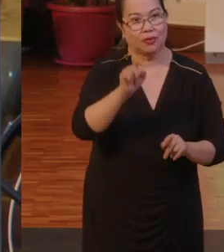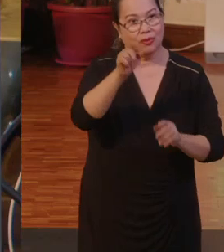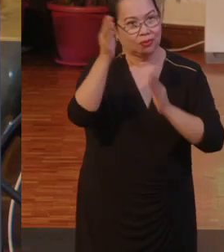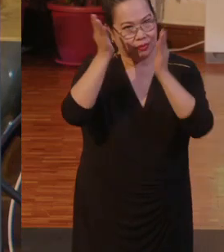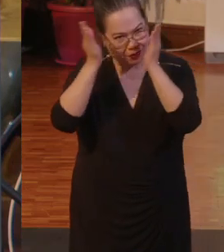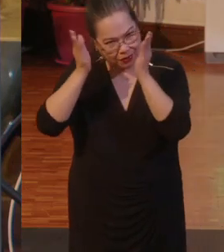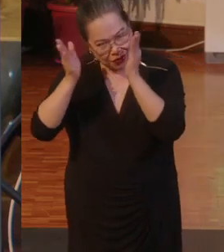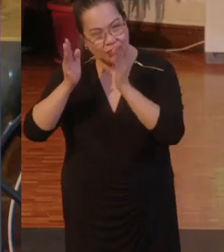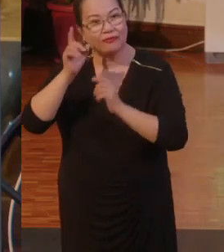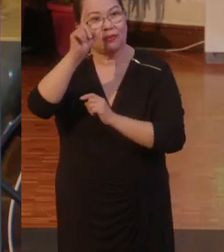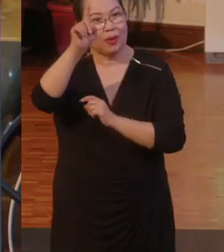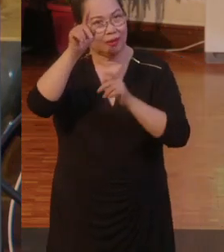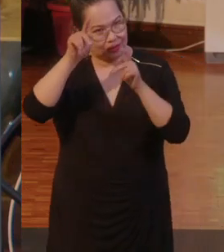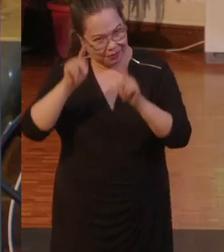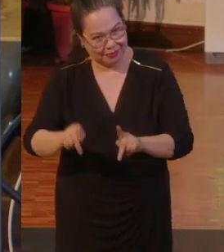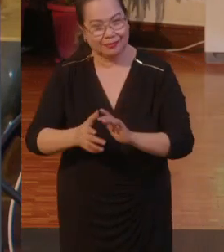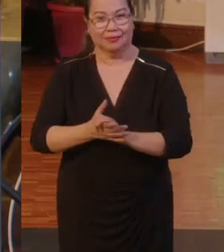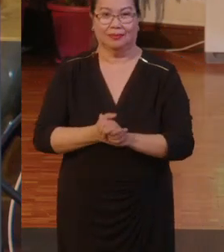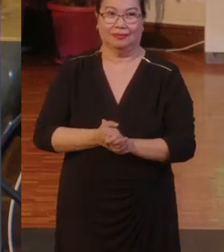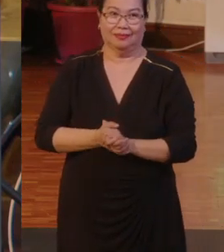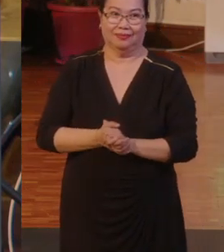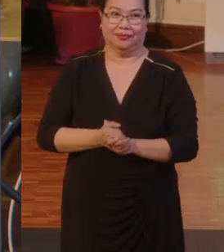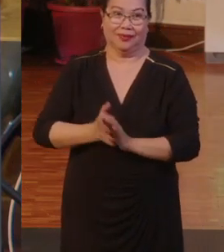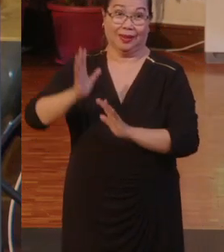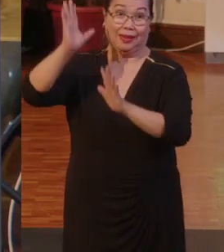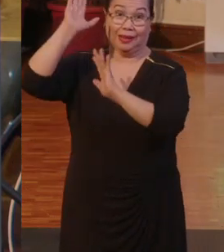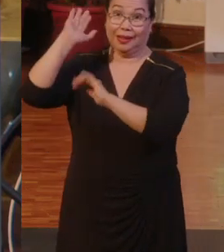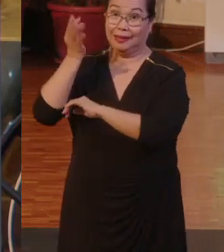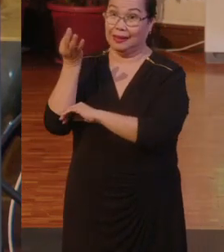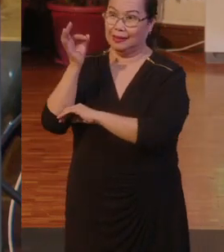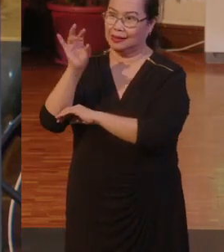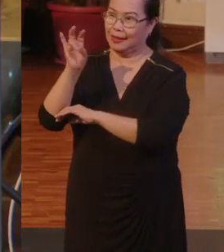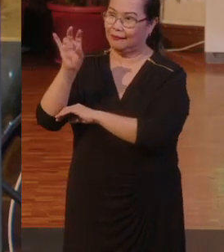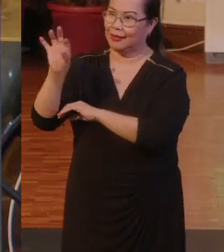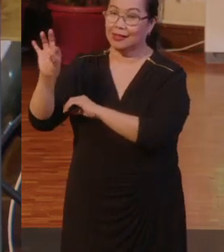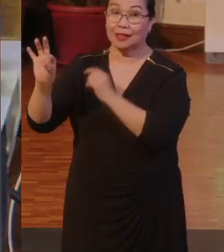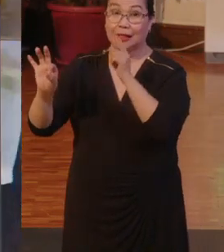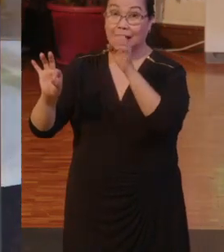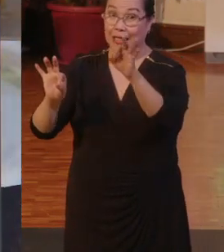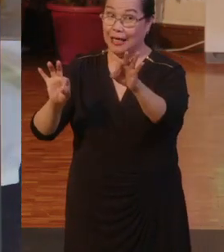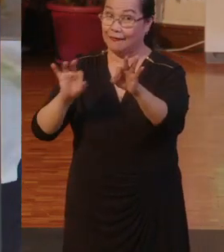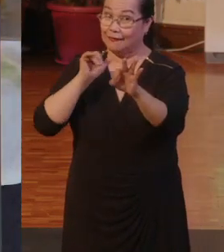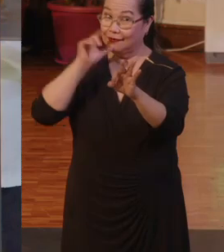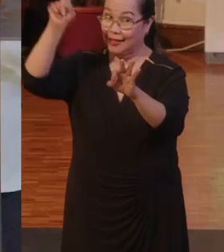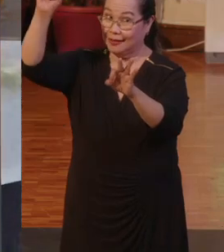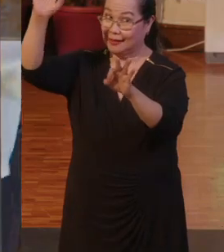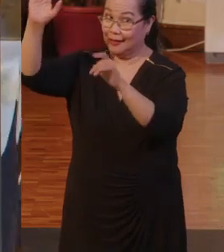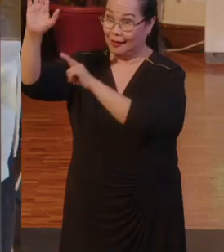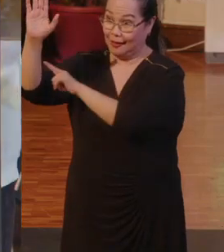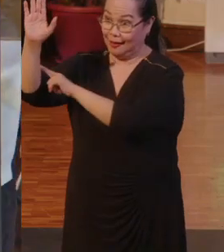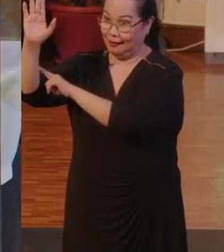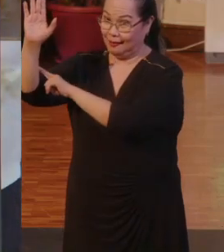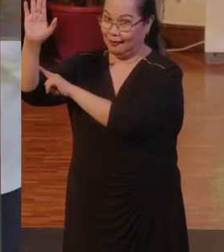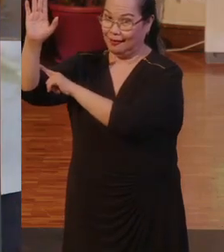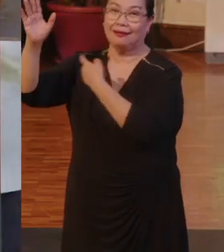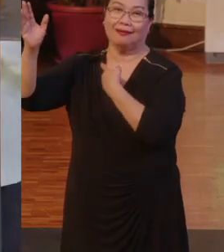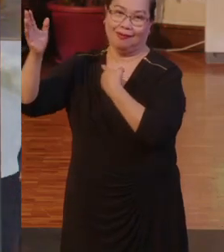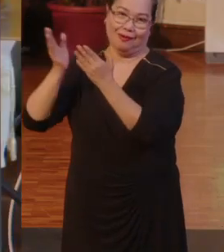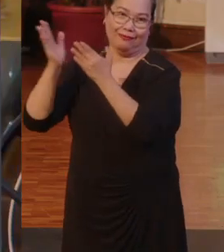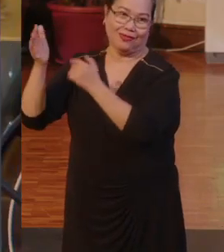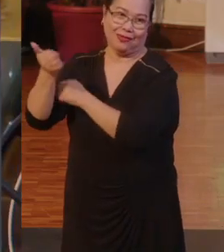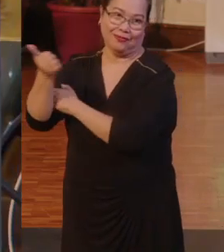na ang Diyos ang magpapatibay sa akin, nagpapatuloy po tayo. Nagpapasalamat po